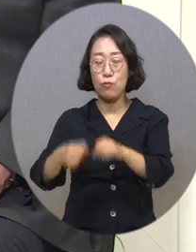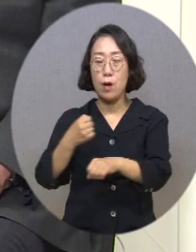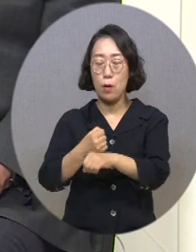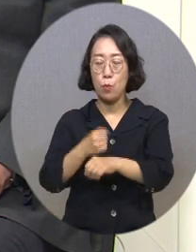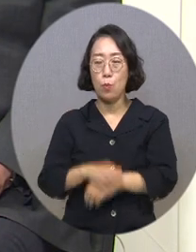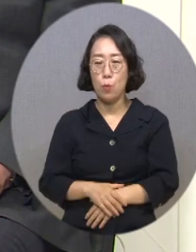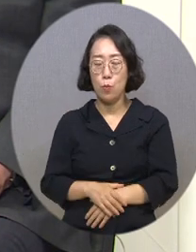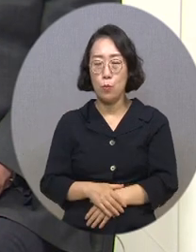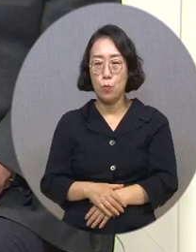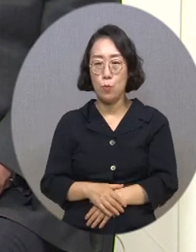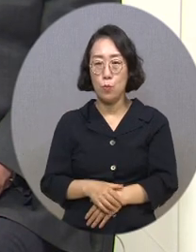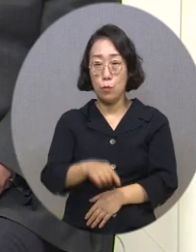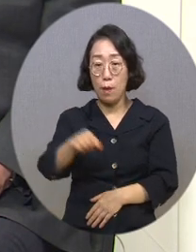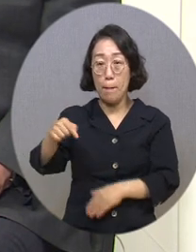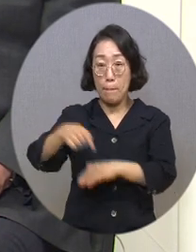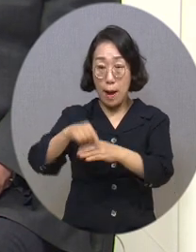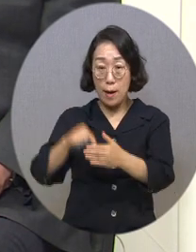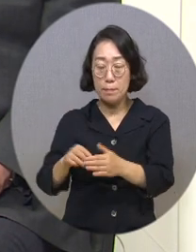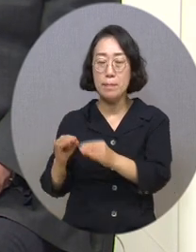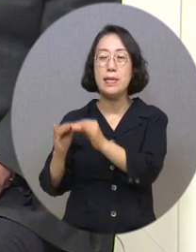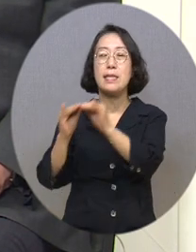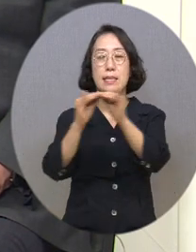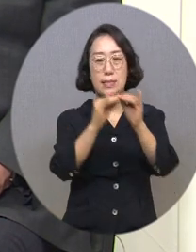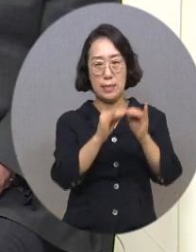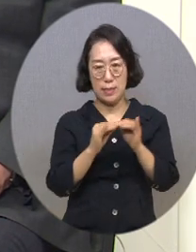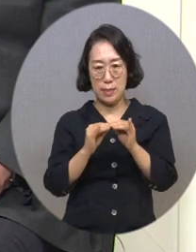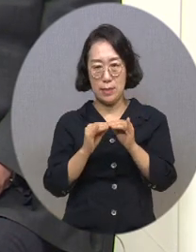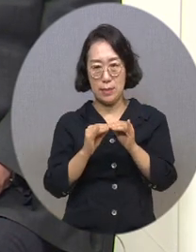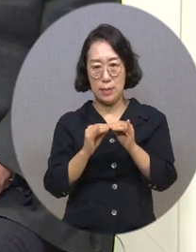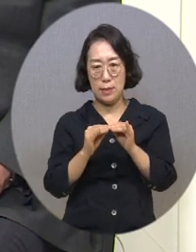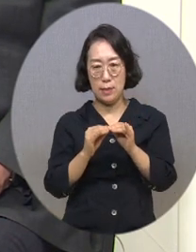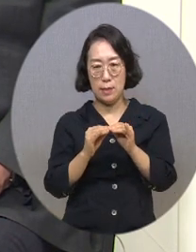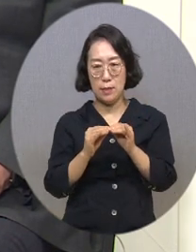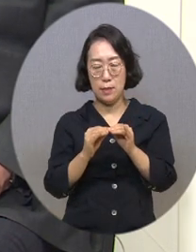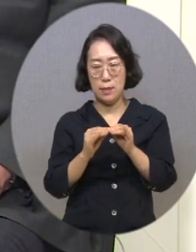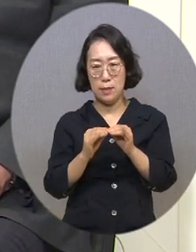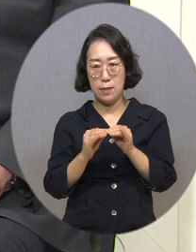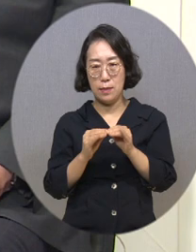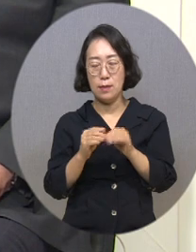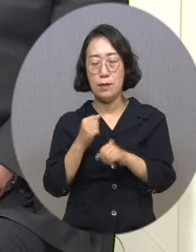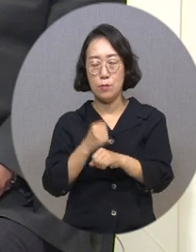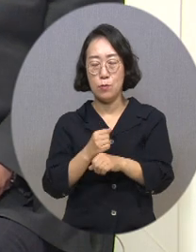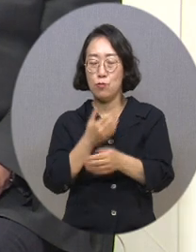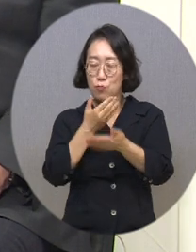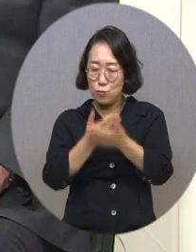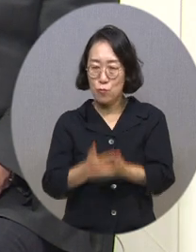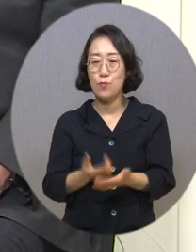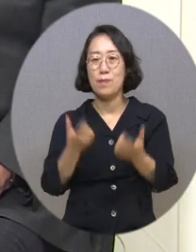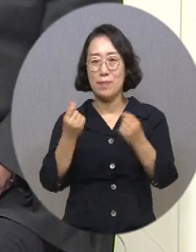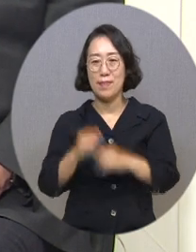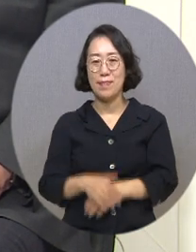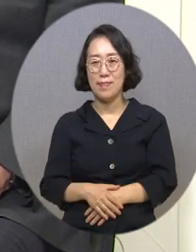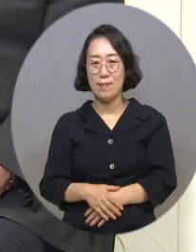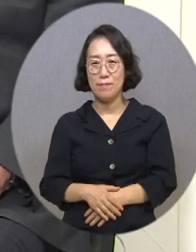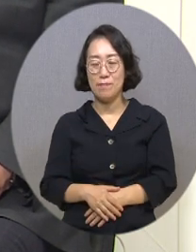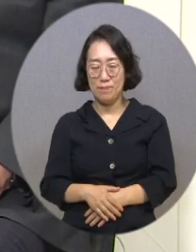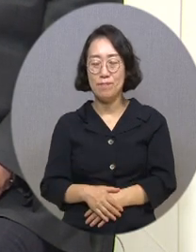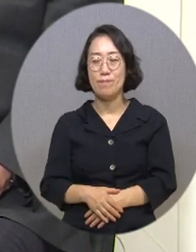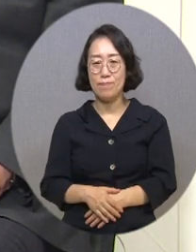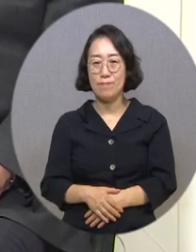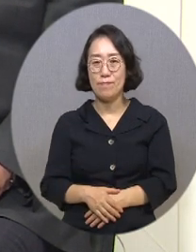이 대표님들이 다 마음이 한 뜻이에요. 그래서 그게 같이 해서 더 의미가 있었던 것 같아요. 그러니까 한마디로